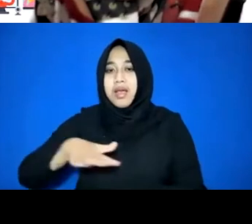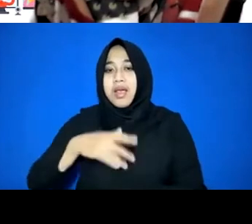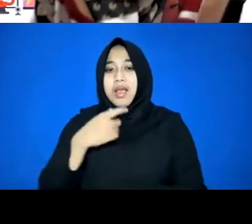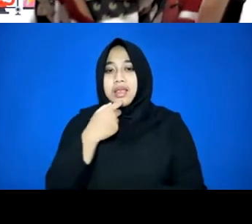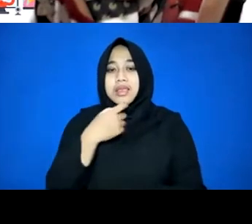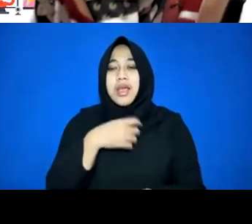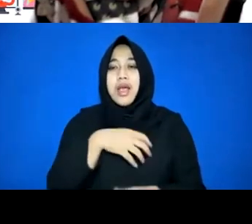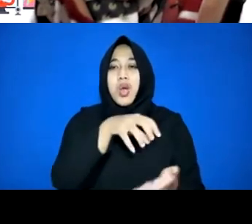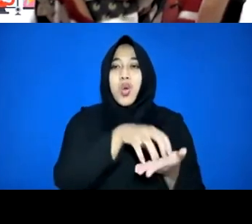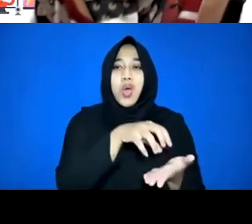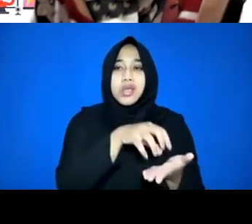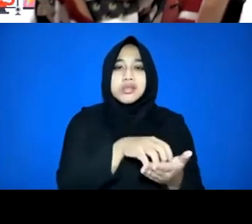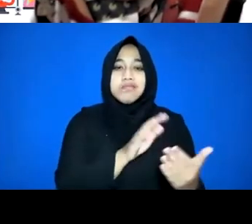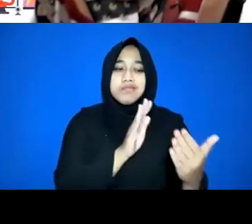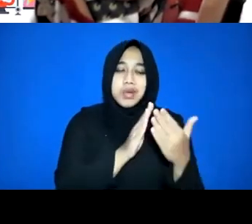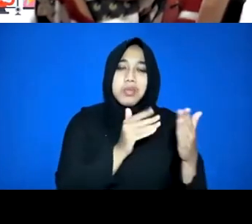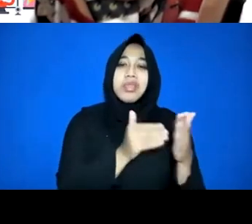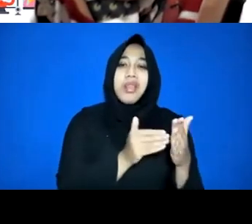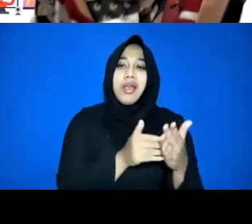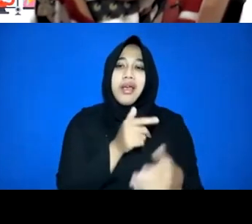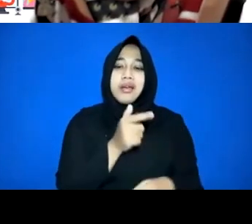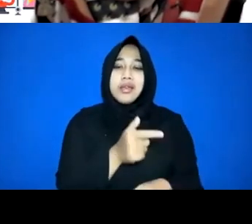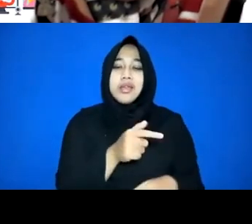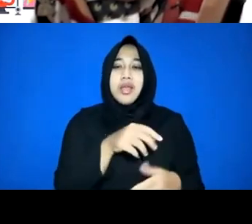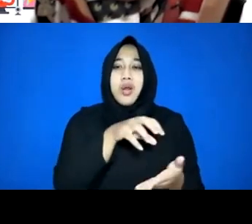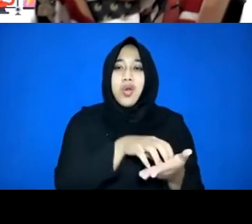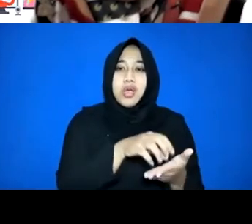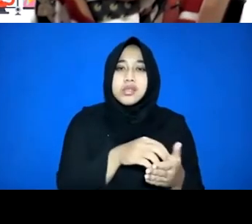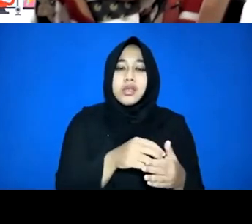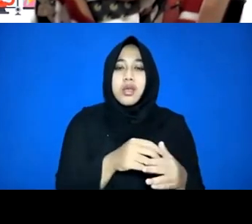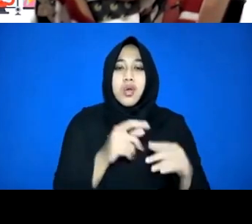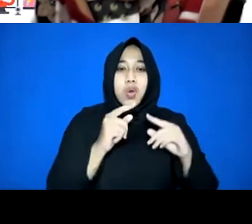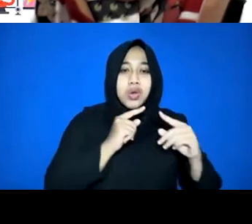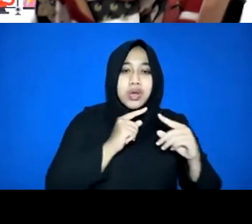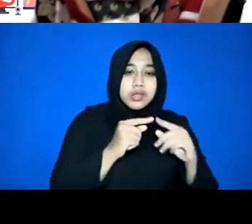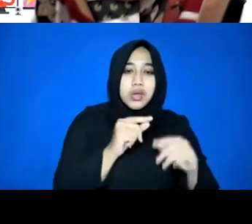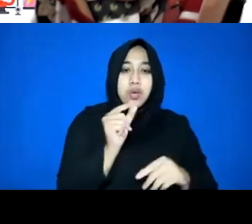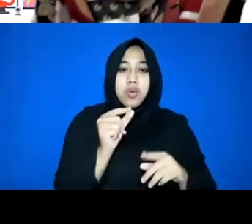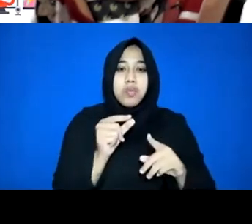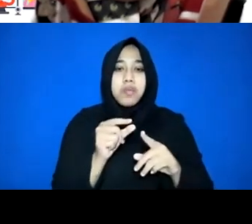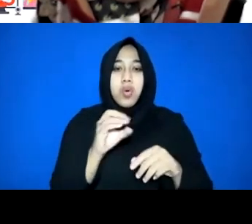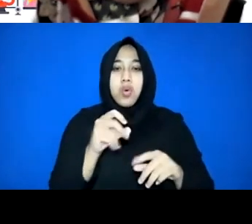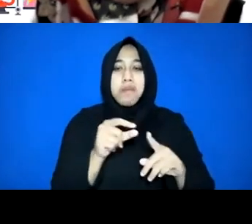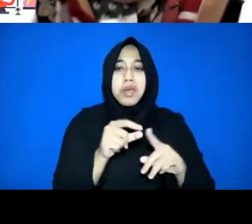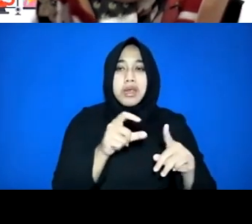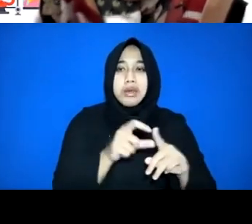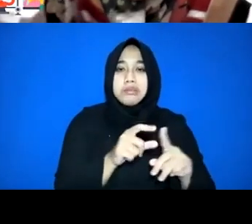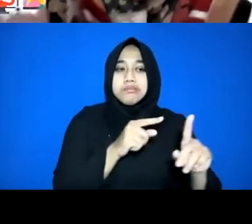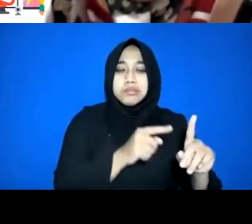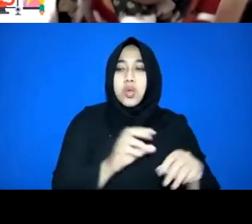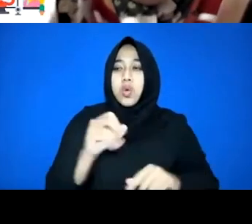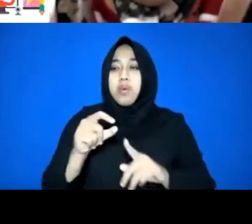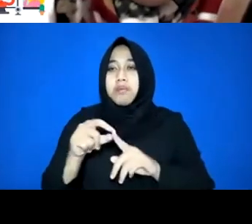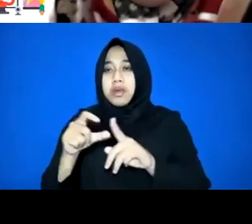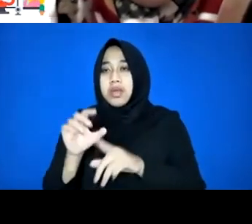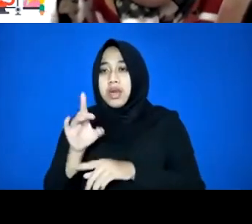itu menjadi tantangan. Kemudian berkoordinasi satu OPD dengan OPD yang lain, kemudian interaksi dengan